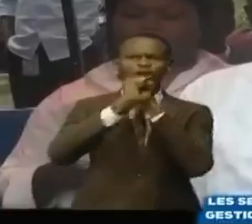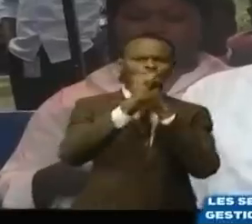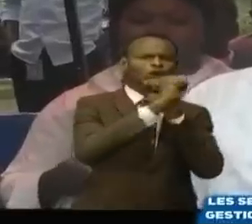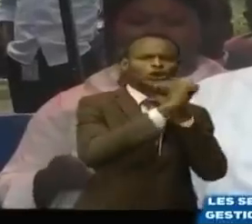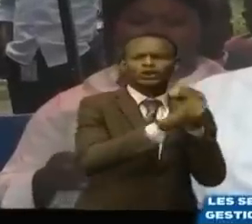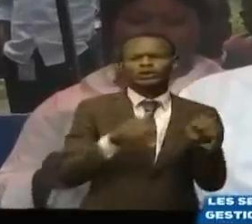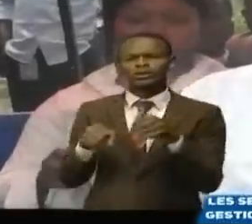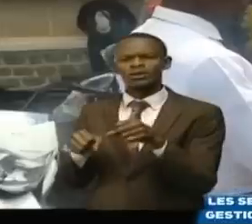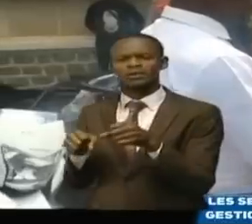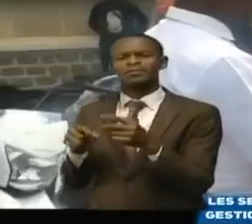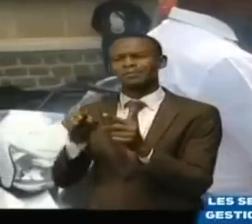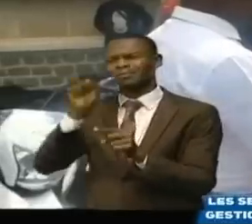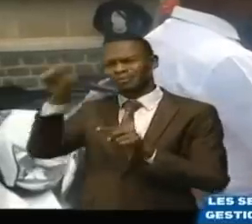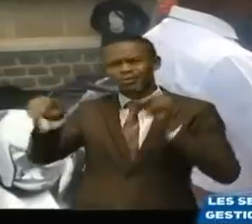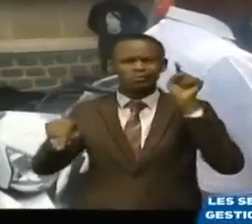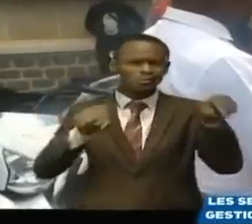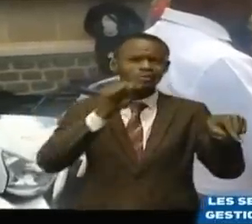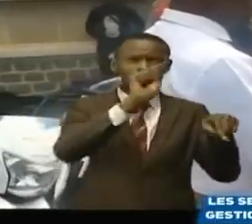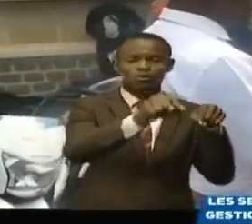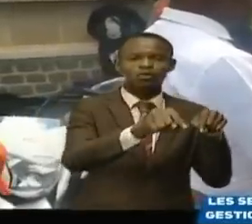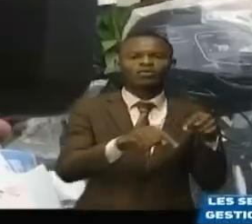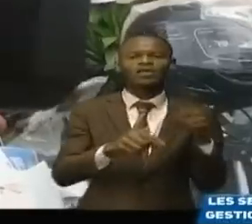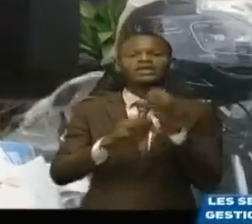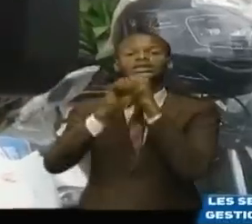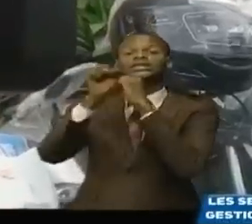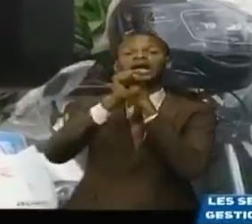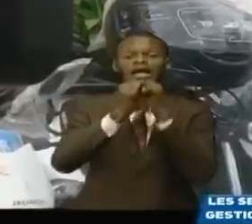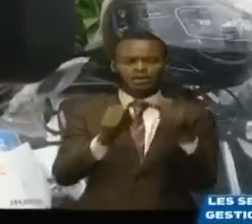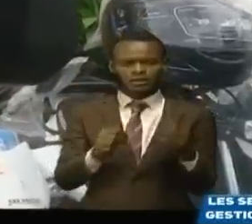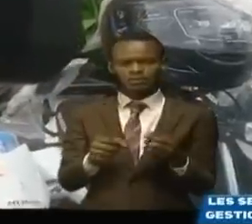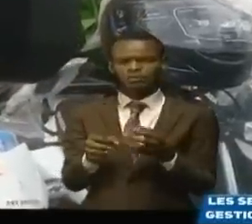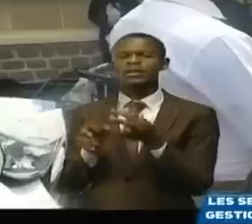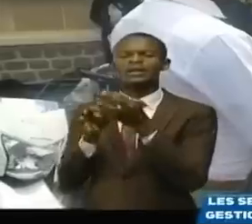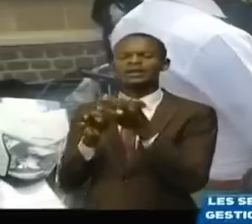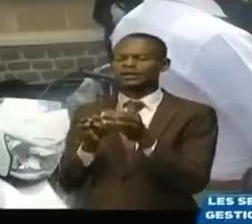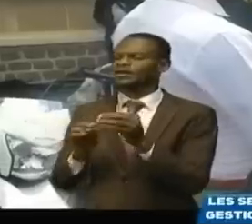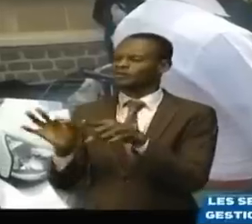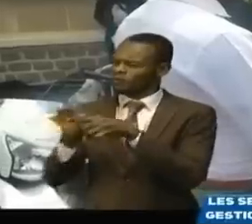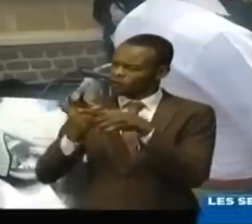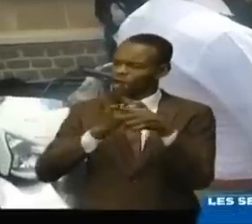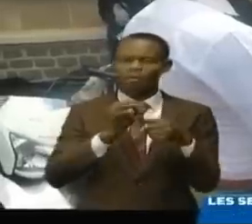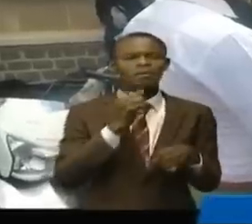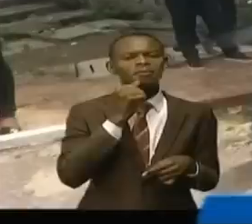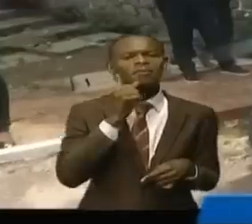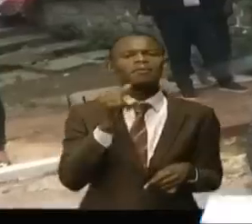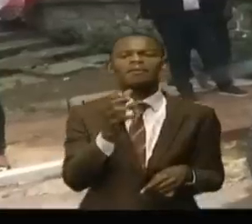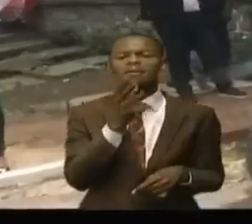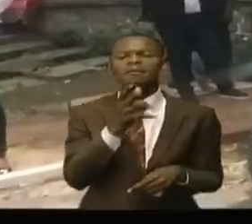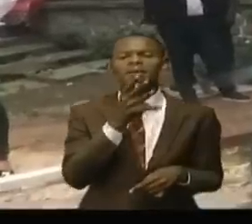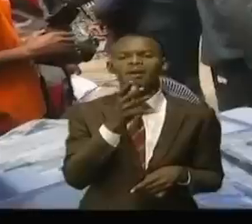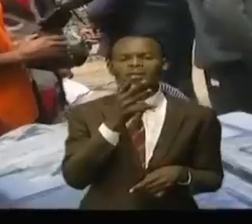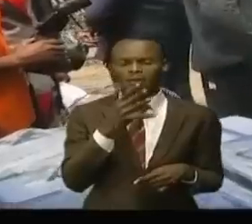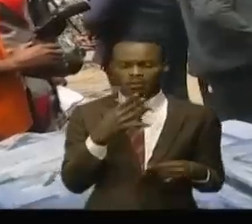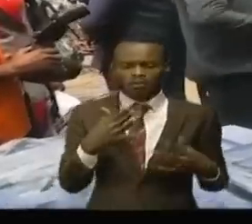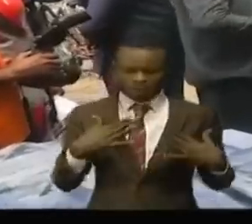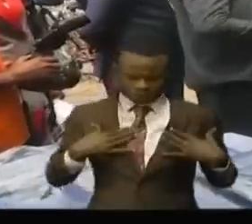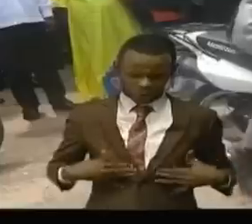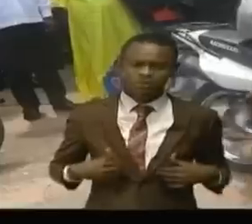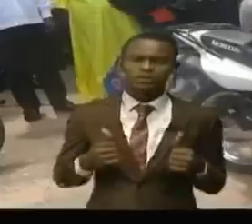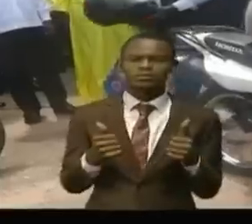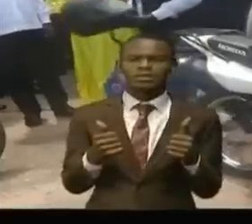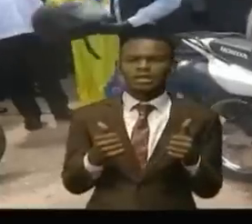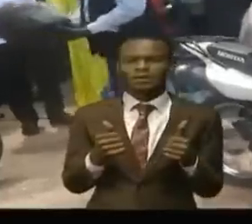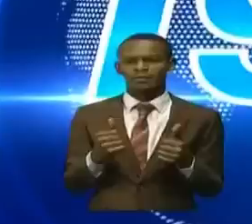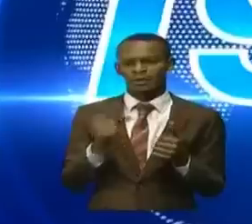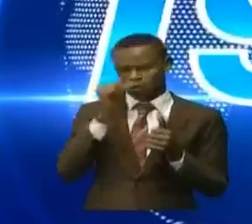genre. Le gouverneur de province du Kassai central, John Kabeya, a recommandé aux bénéficiaires un usage rationnel de l'appui reçu.